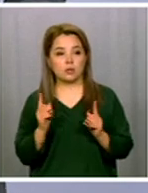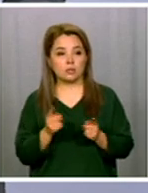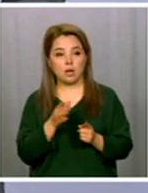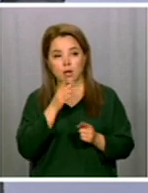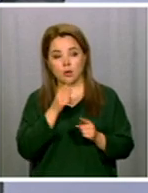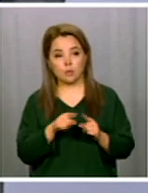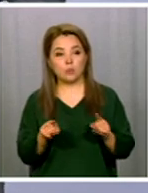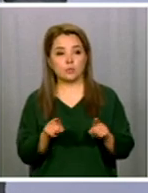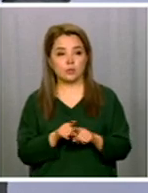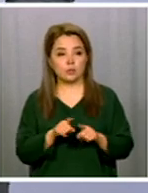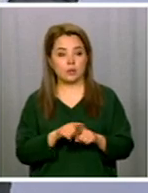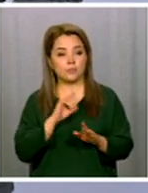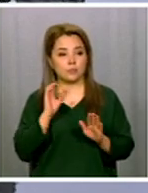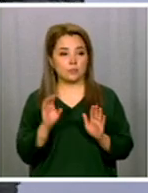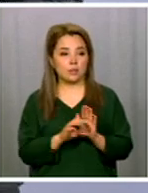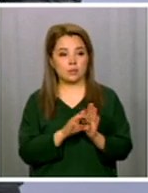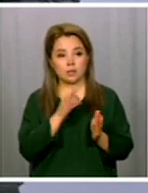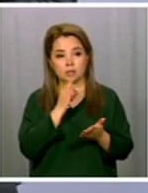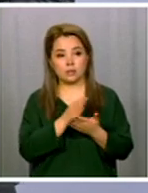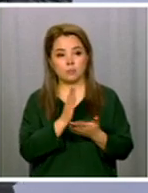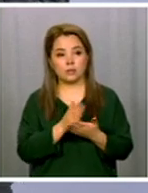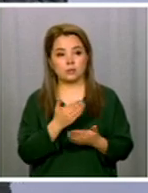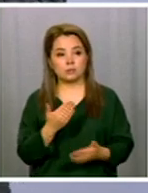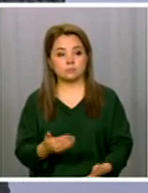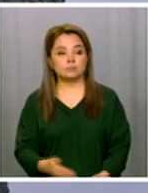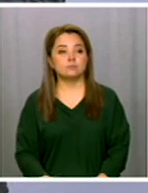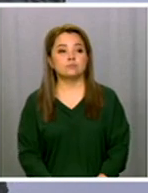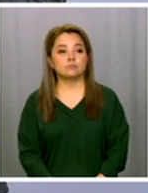өзіне бағындырған еді.